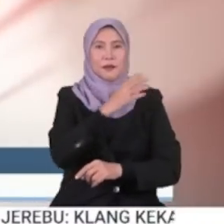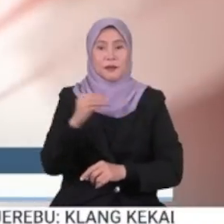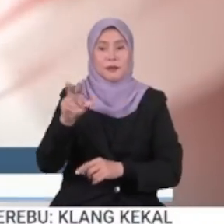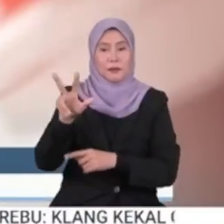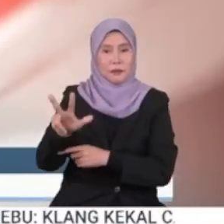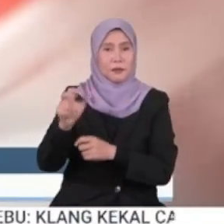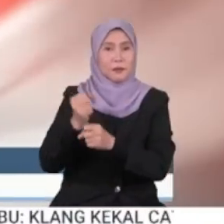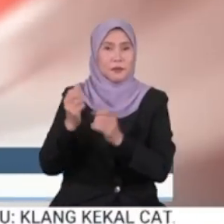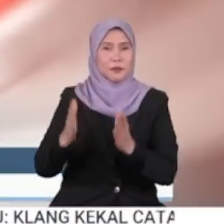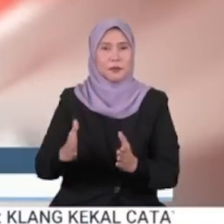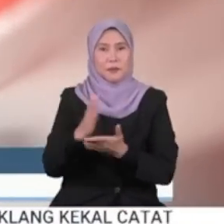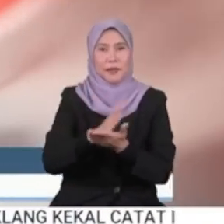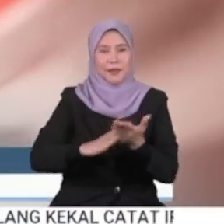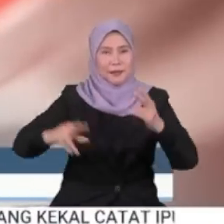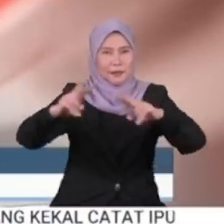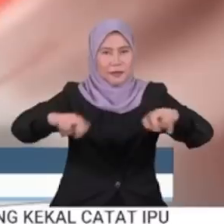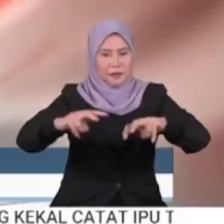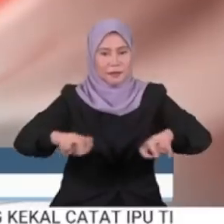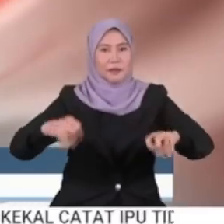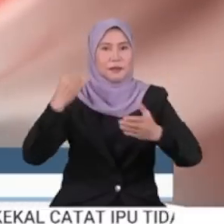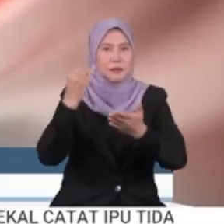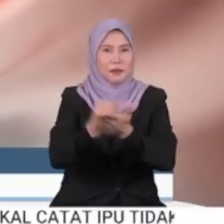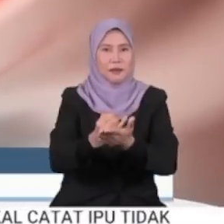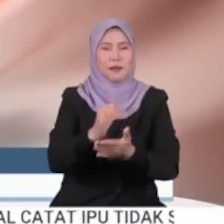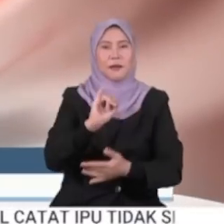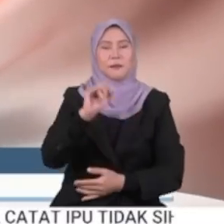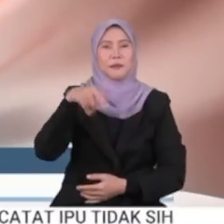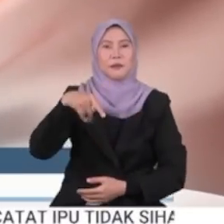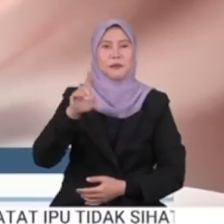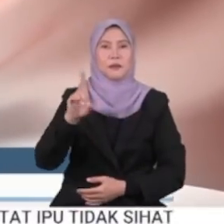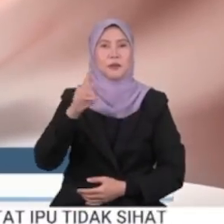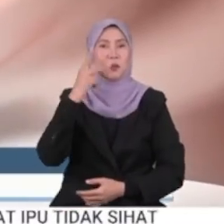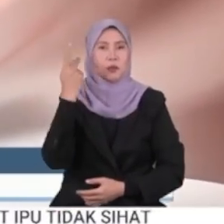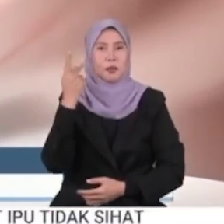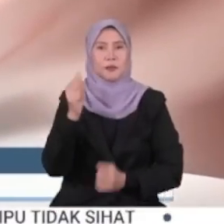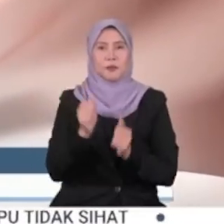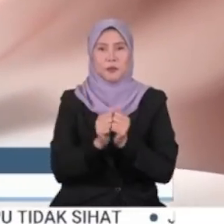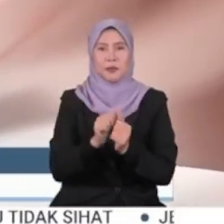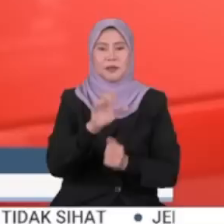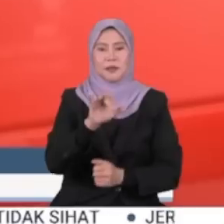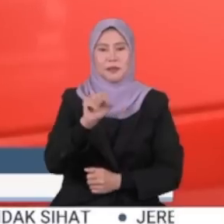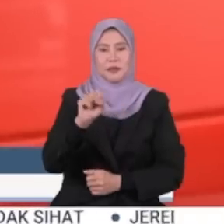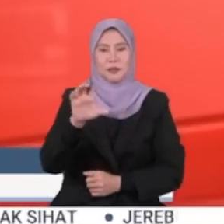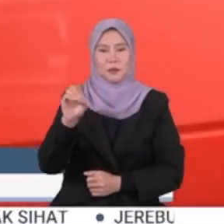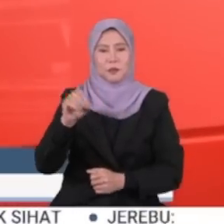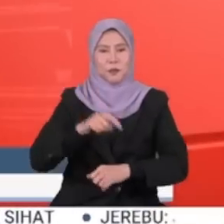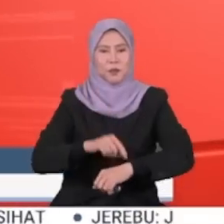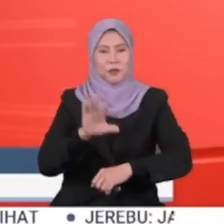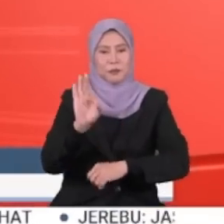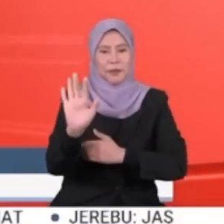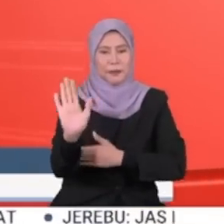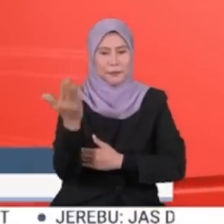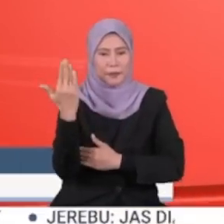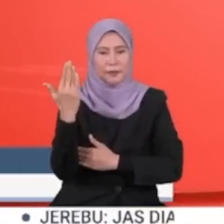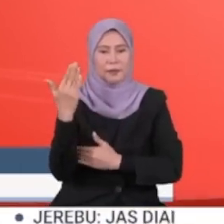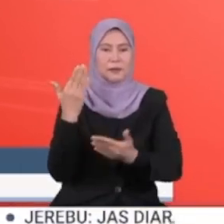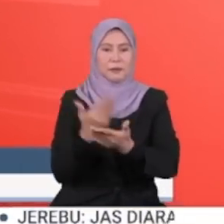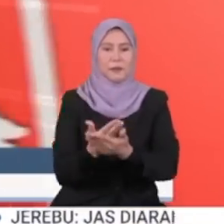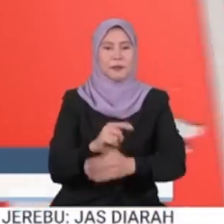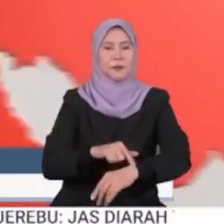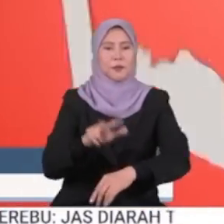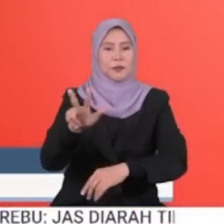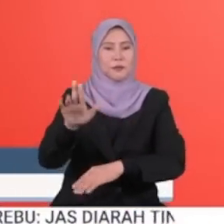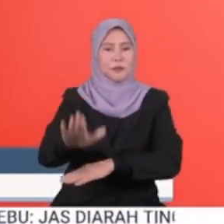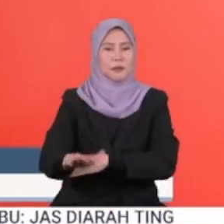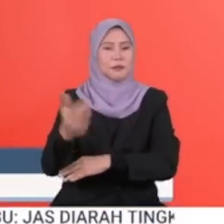tiga anggota dari bahagian siasatan jenayah IPD Kuching bersama pihak Sesko itu pada pukul 9 pagi sehingga 3